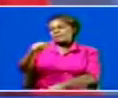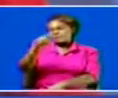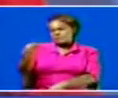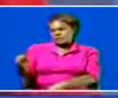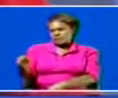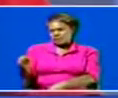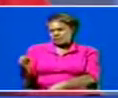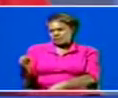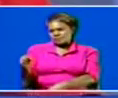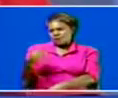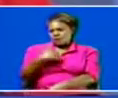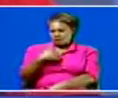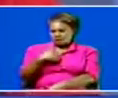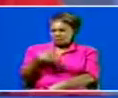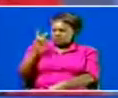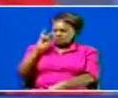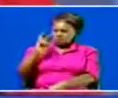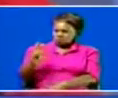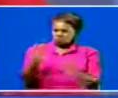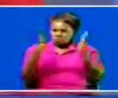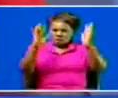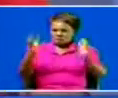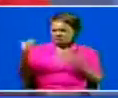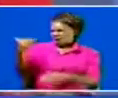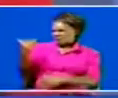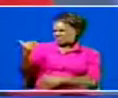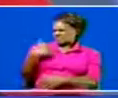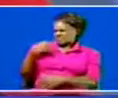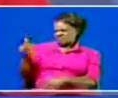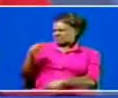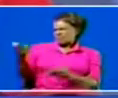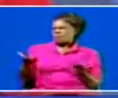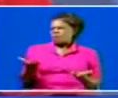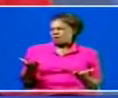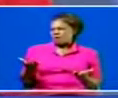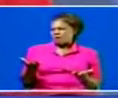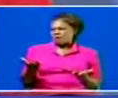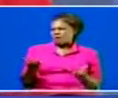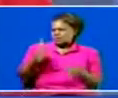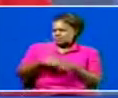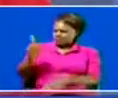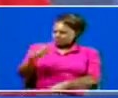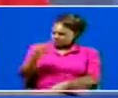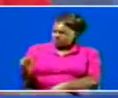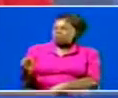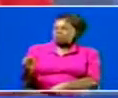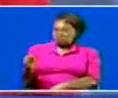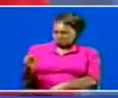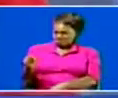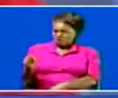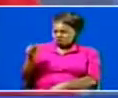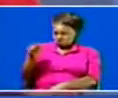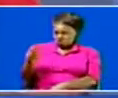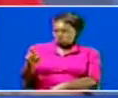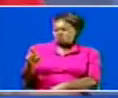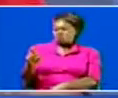hatunge kosolewa. Na ukiona wasifiwa sana jiulize unkosea wapi. Na ukikosolewa basi una ujuzi wewe